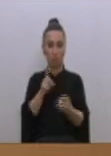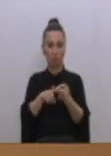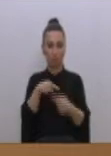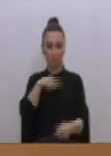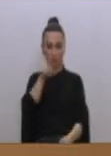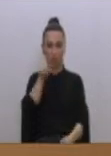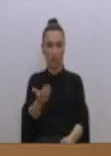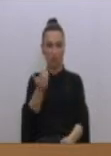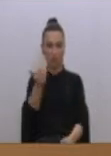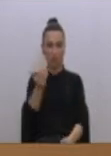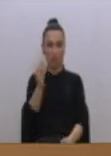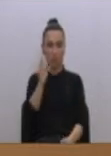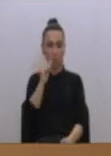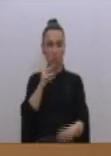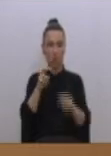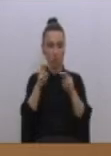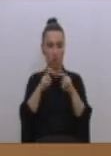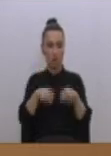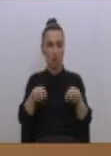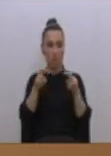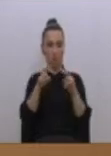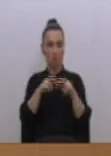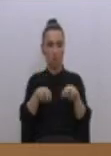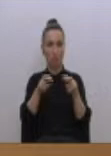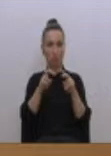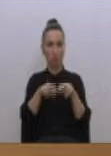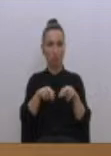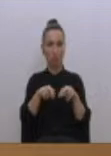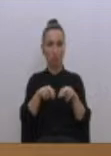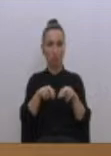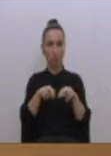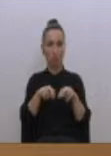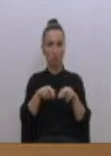შეკითხვა. როდესაც თქვენ ამოწმეთ